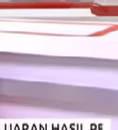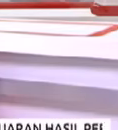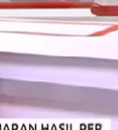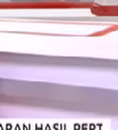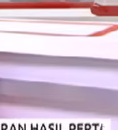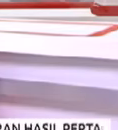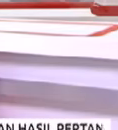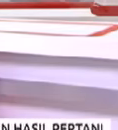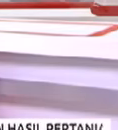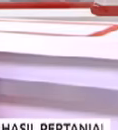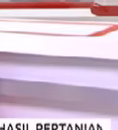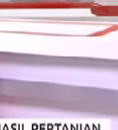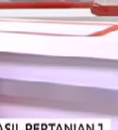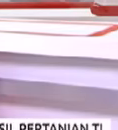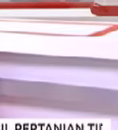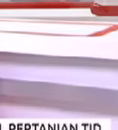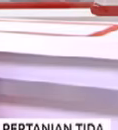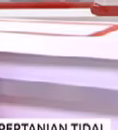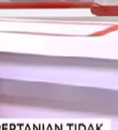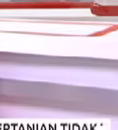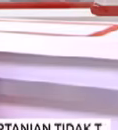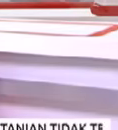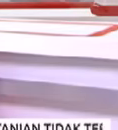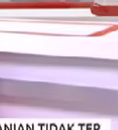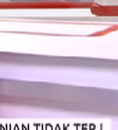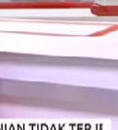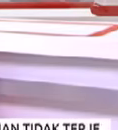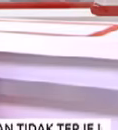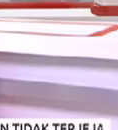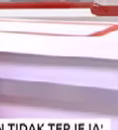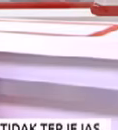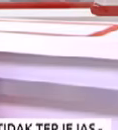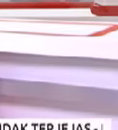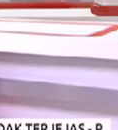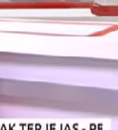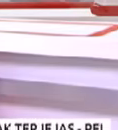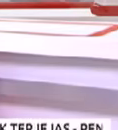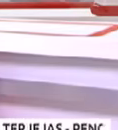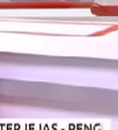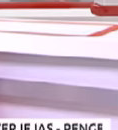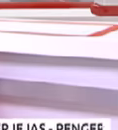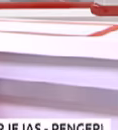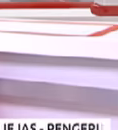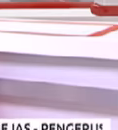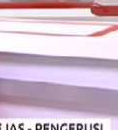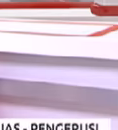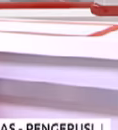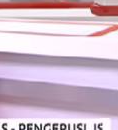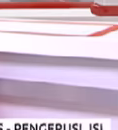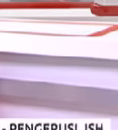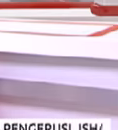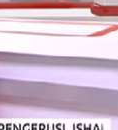Baik, sekian Nasional 8 edisi 2 April 2019. Ya, layari Facebook Berita RTM dan YouTube rasmi Berita Nasional